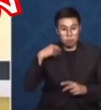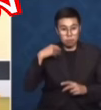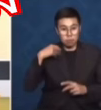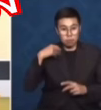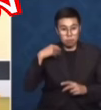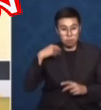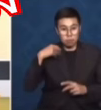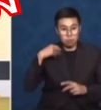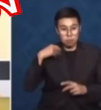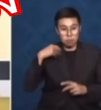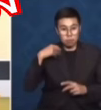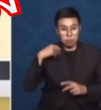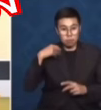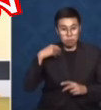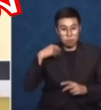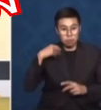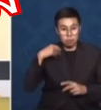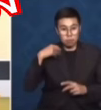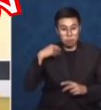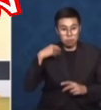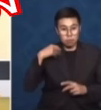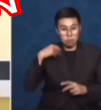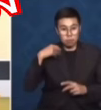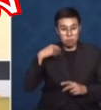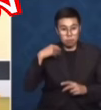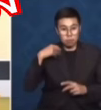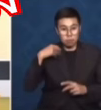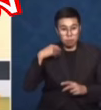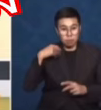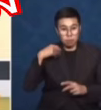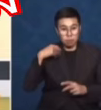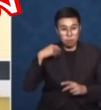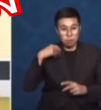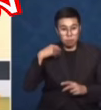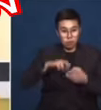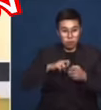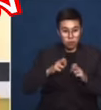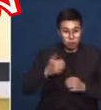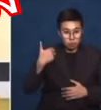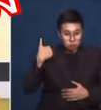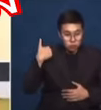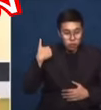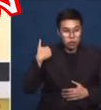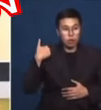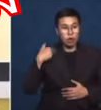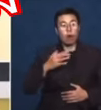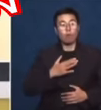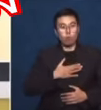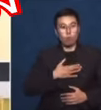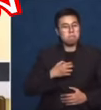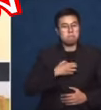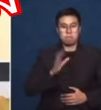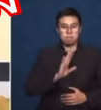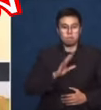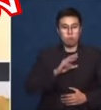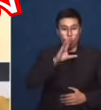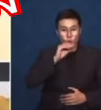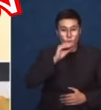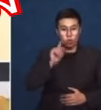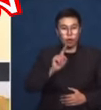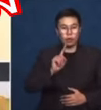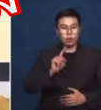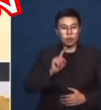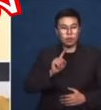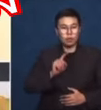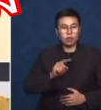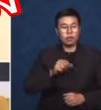แต่มันขาดวิธีคิดนะครับผมไม่ได้บอกว่าไม่เป็นกลางนะแต ่ผมไม่อยากพูดว่าเป็นการกระ